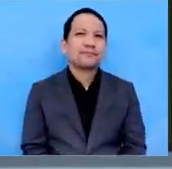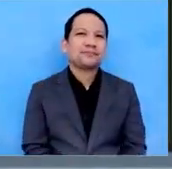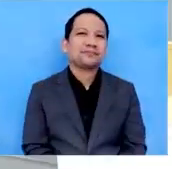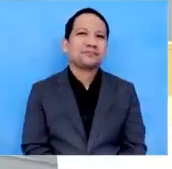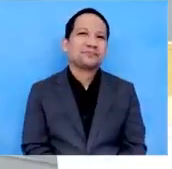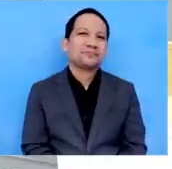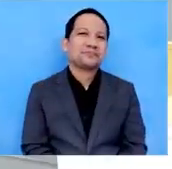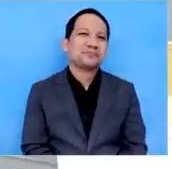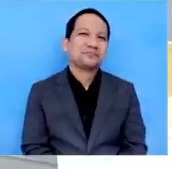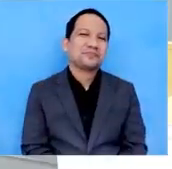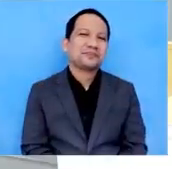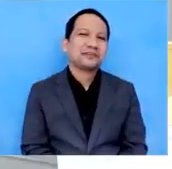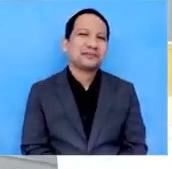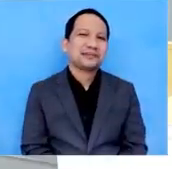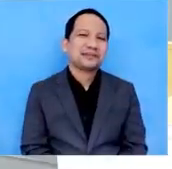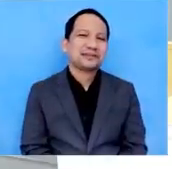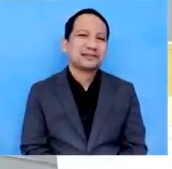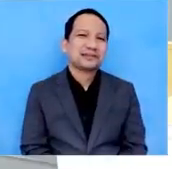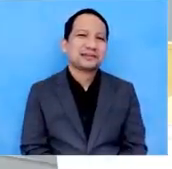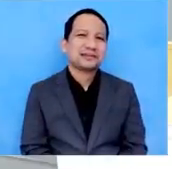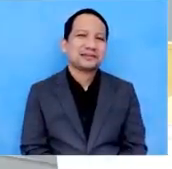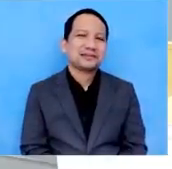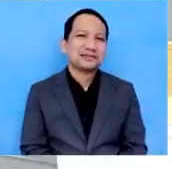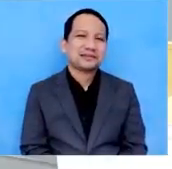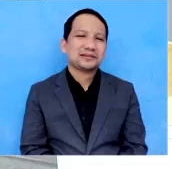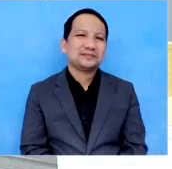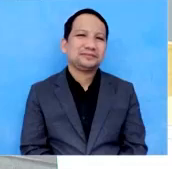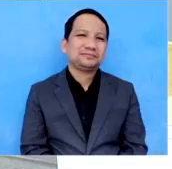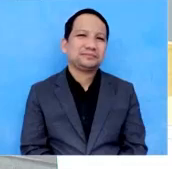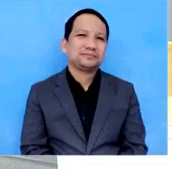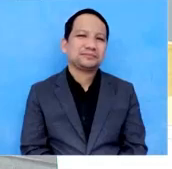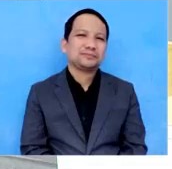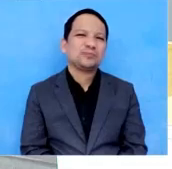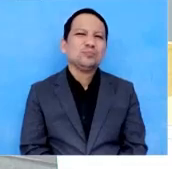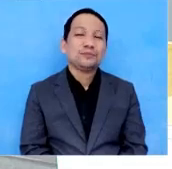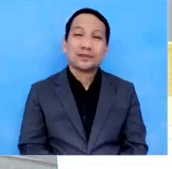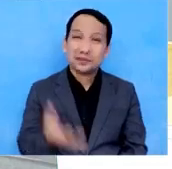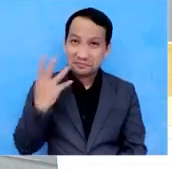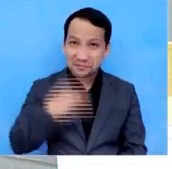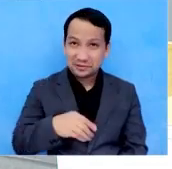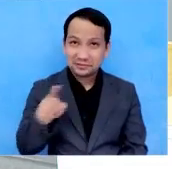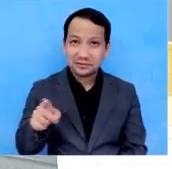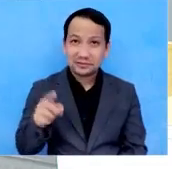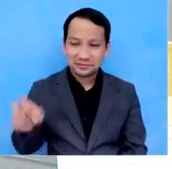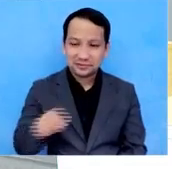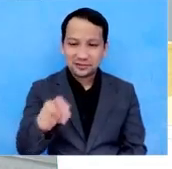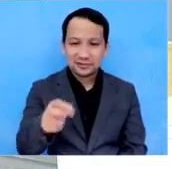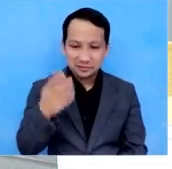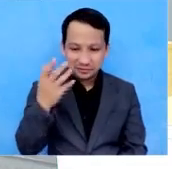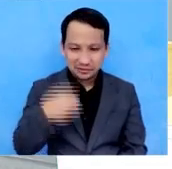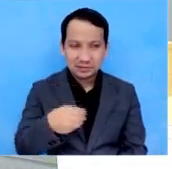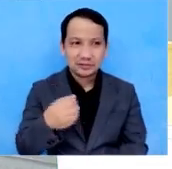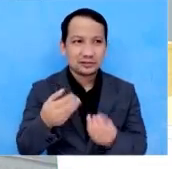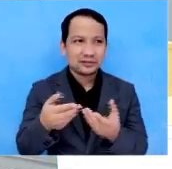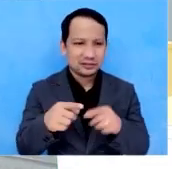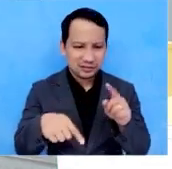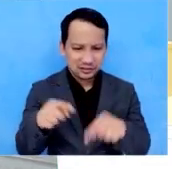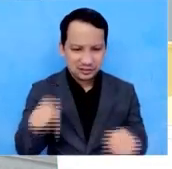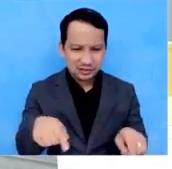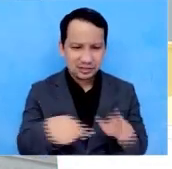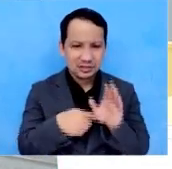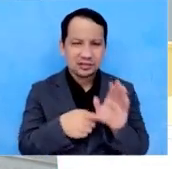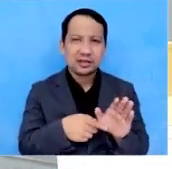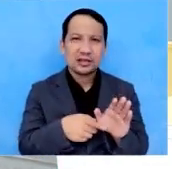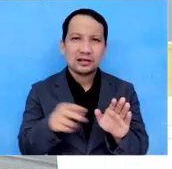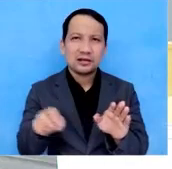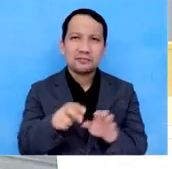Ang galing! Nakakatuwa! Kapit Ed, nakakatuwa ka kasi kakaiba rin yung journey mo, no? Marami kasing ano,